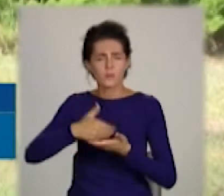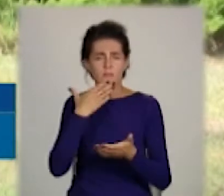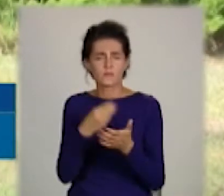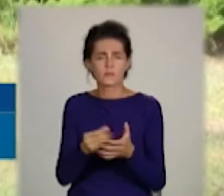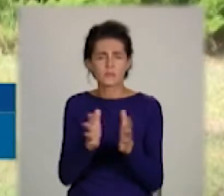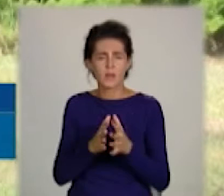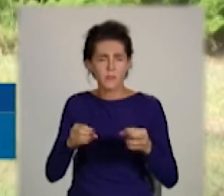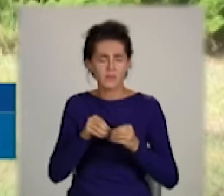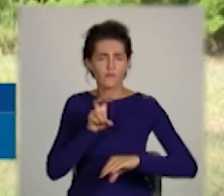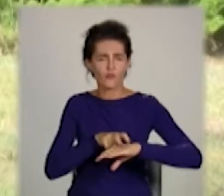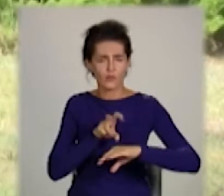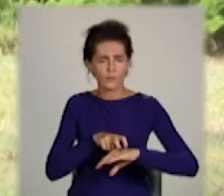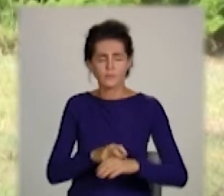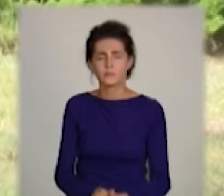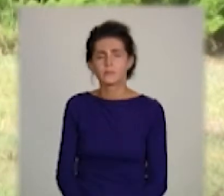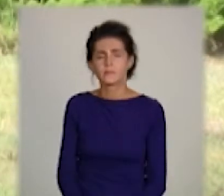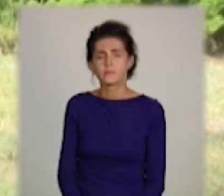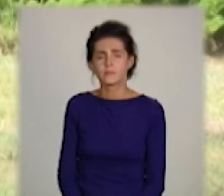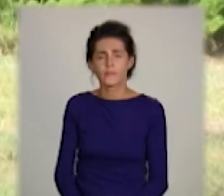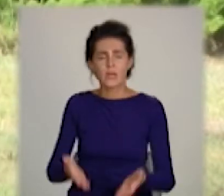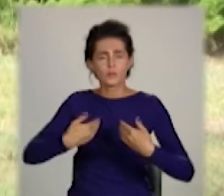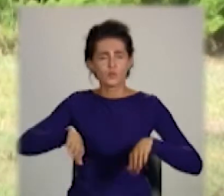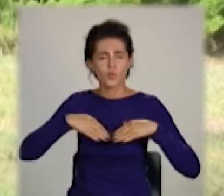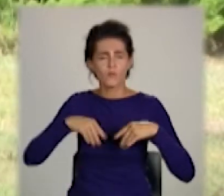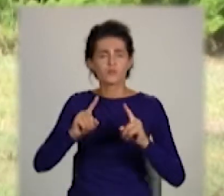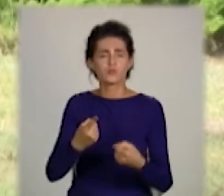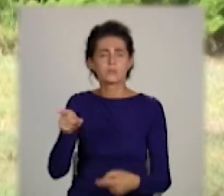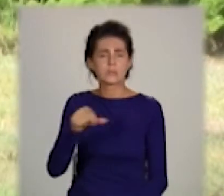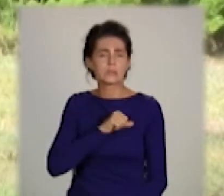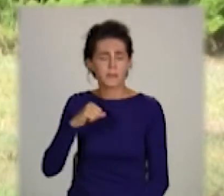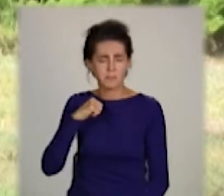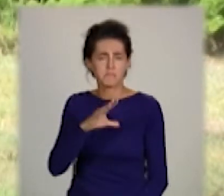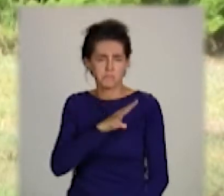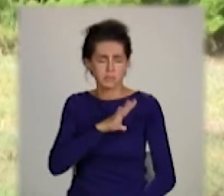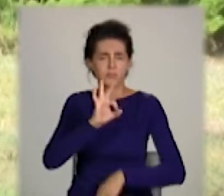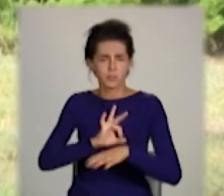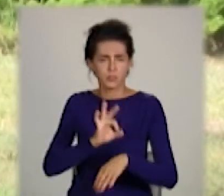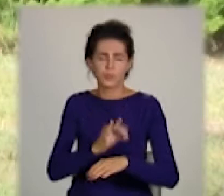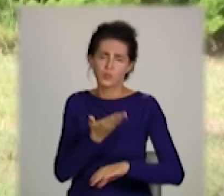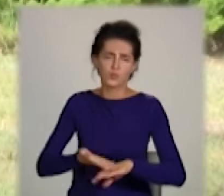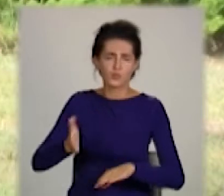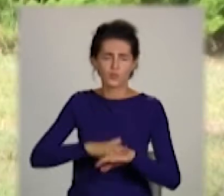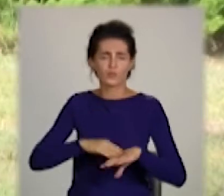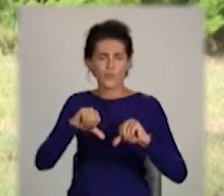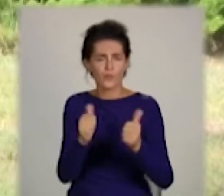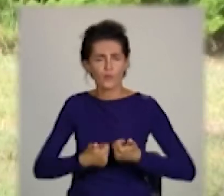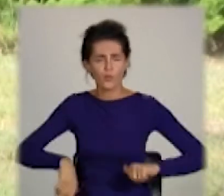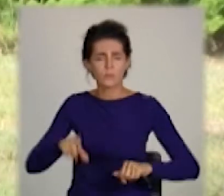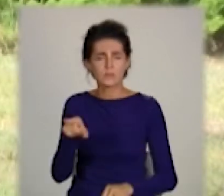сімейного врача. Вона рекомендувала, тому що і сама переболіла в такій доволі тяжкій формі. Вона і сама